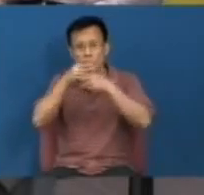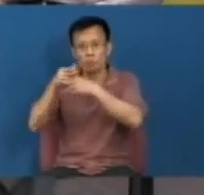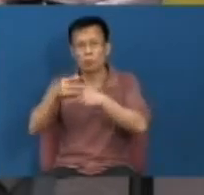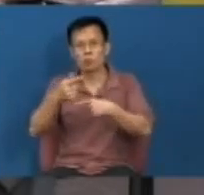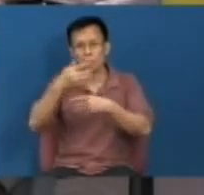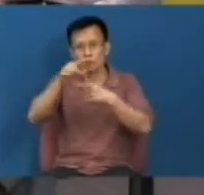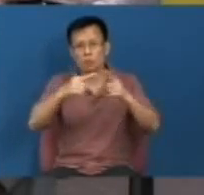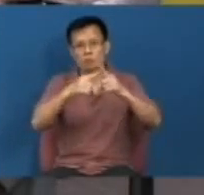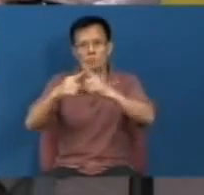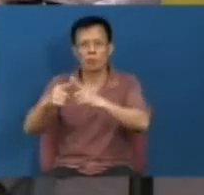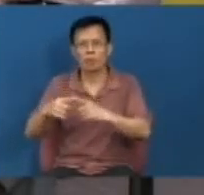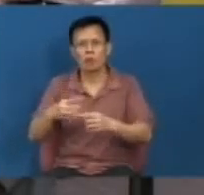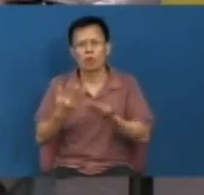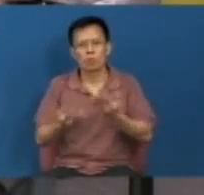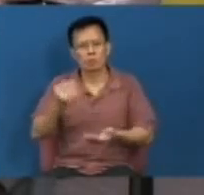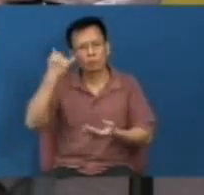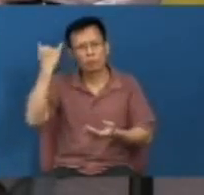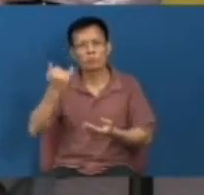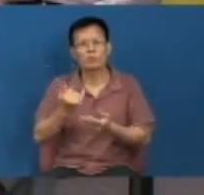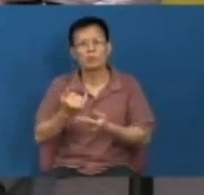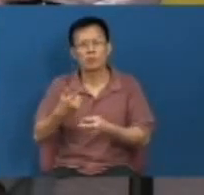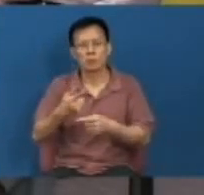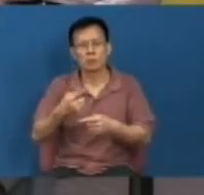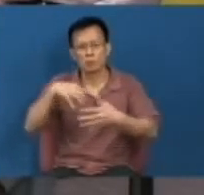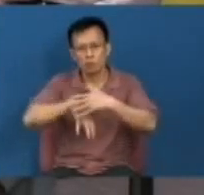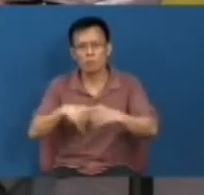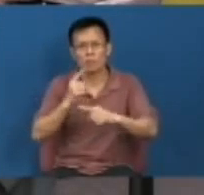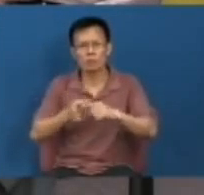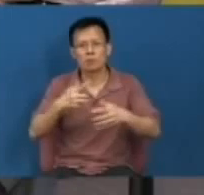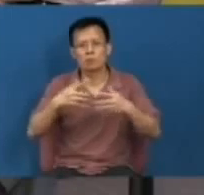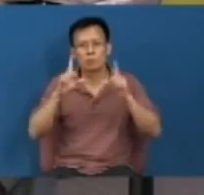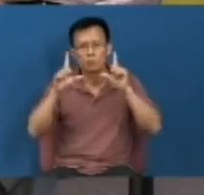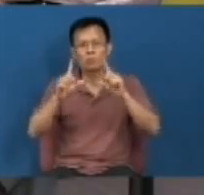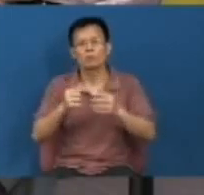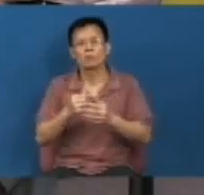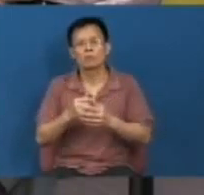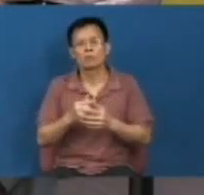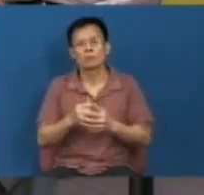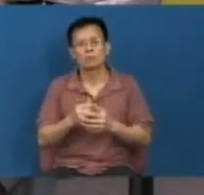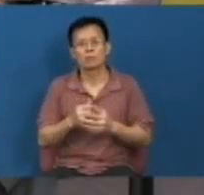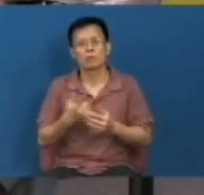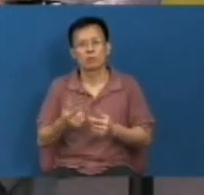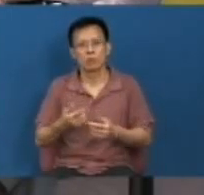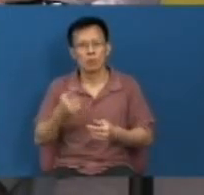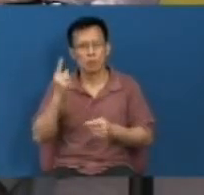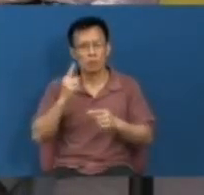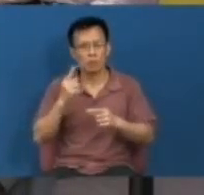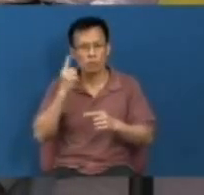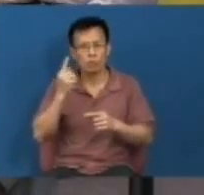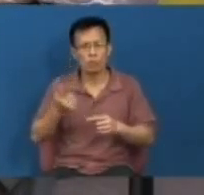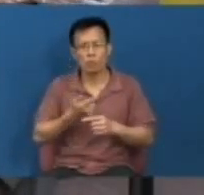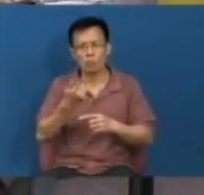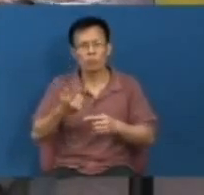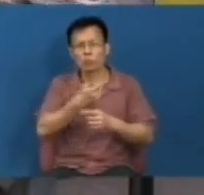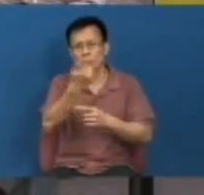啲市民可能佢唔係好明白嗰種嘅真相嘅。咁同埋我哋真係好想讓多啲人 冇㗎啦，政府一定喺